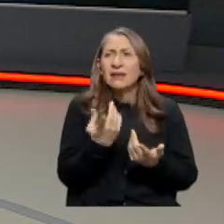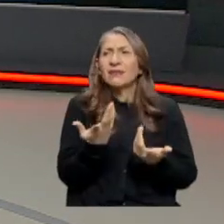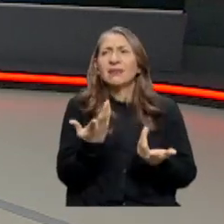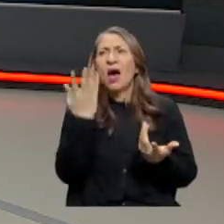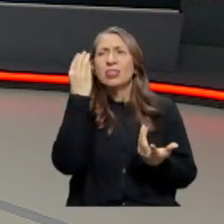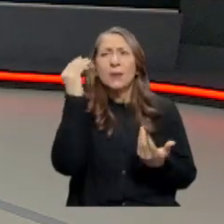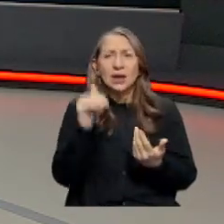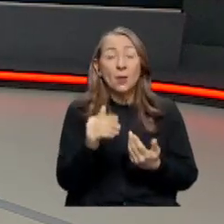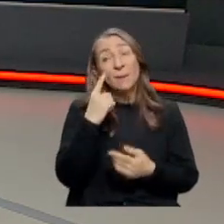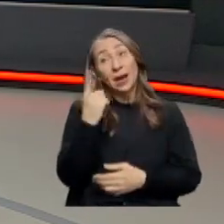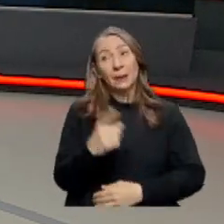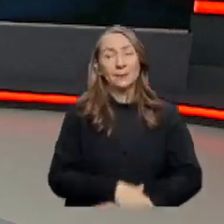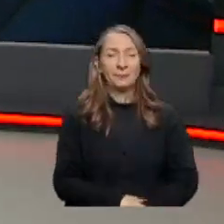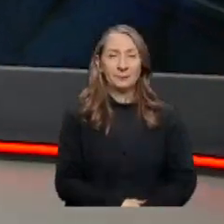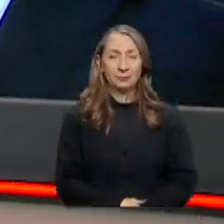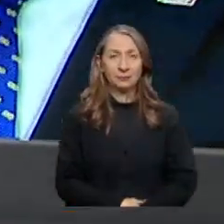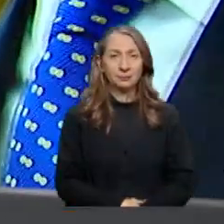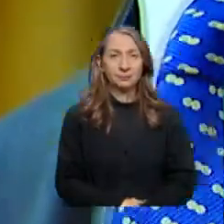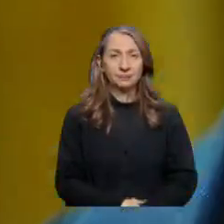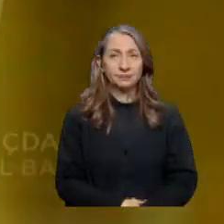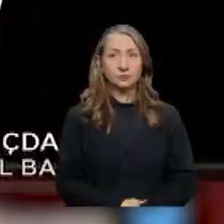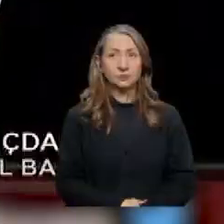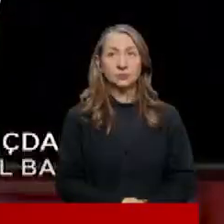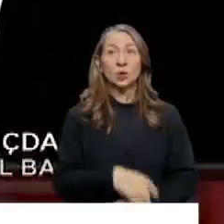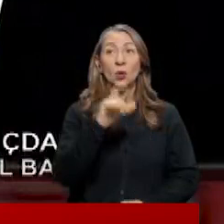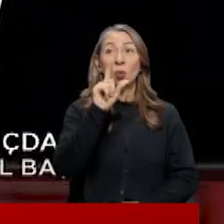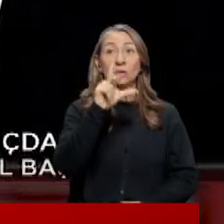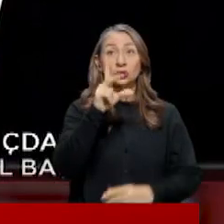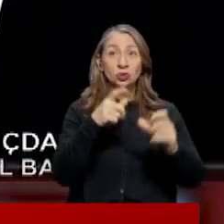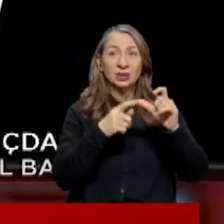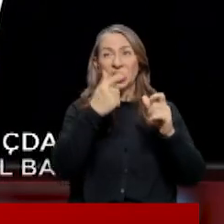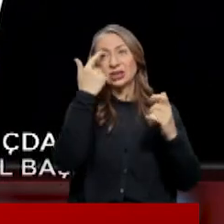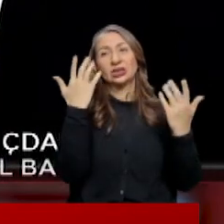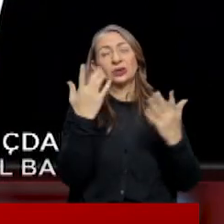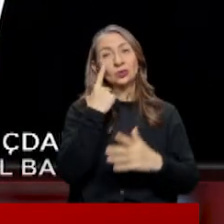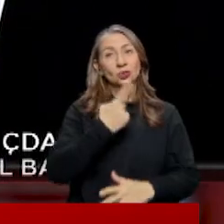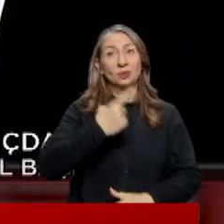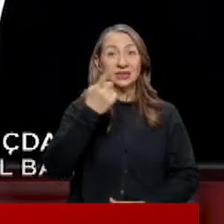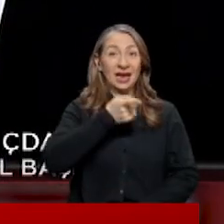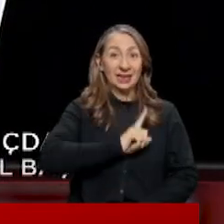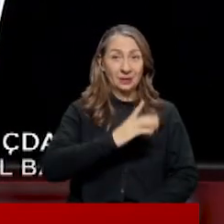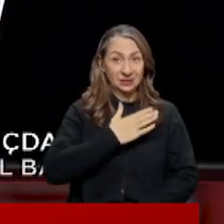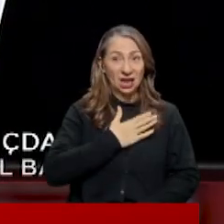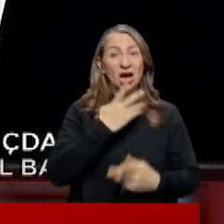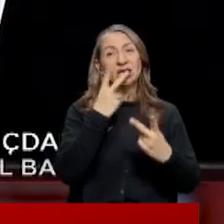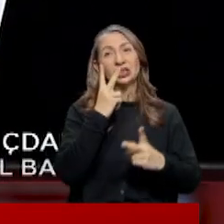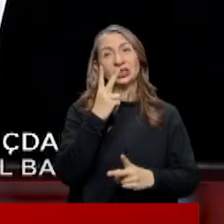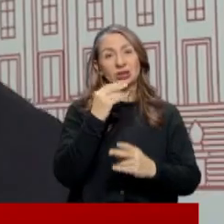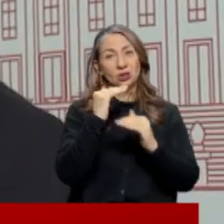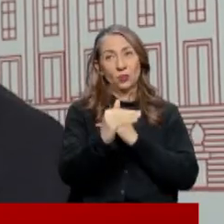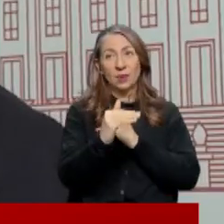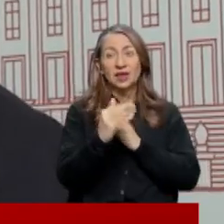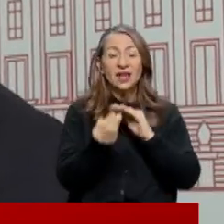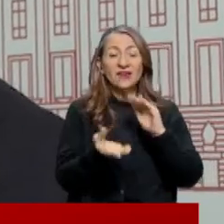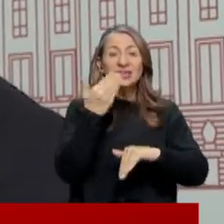demek, ne manaya geliyor bakalım şimdi. 13 Şubat'ta inşallah Cumhurbaşkanı adayımızı açıklayacağız kamuoyuna.